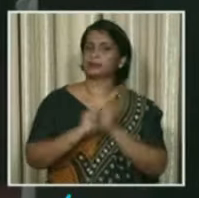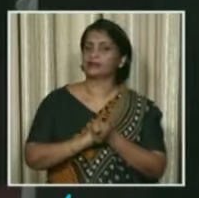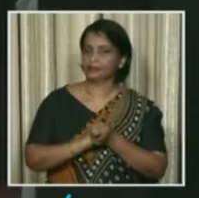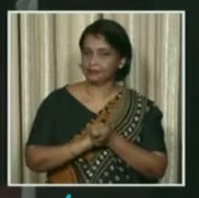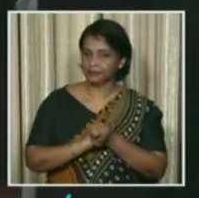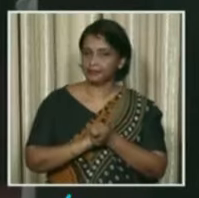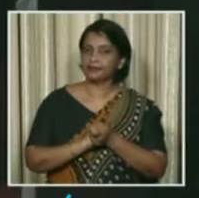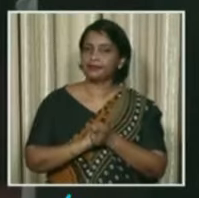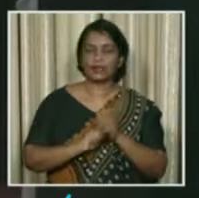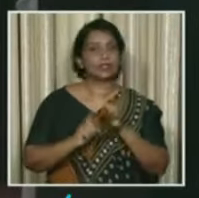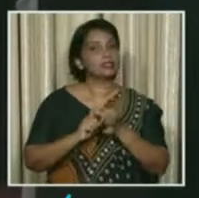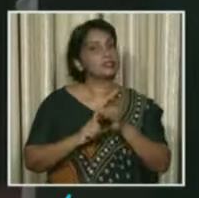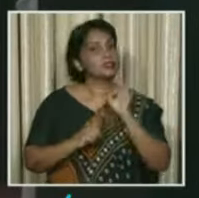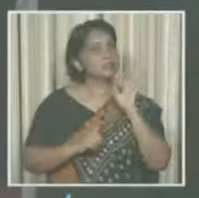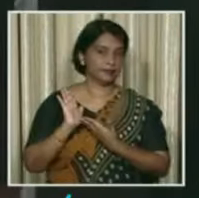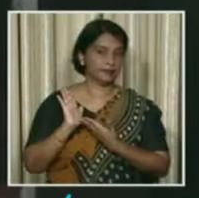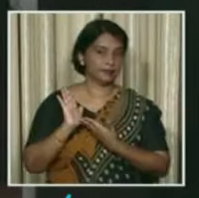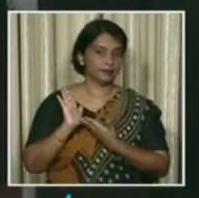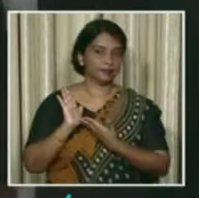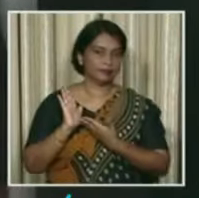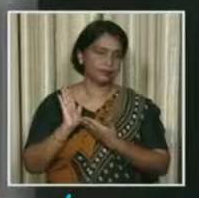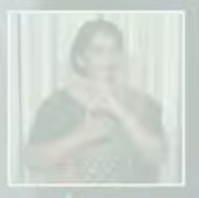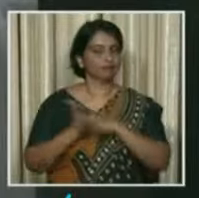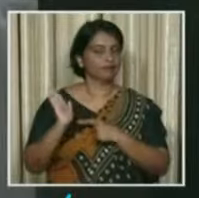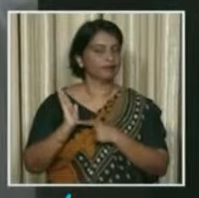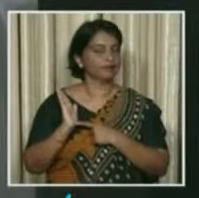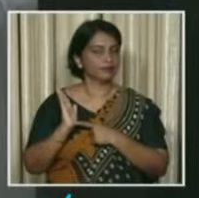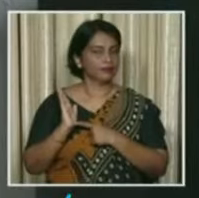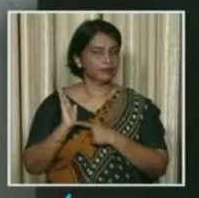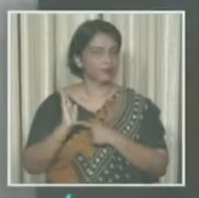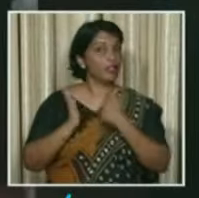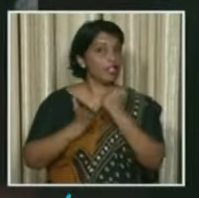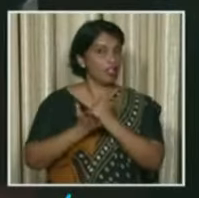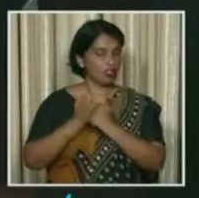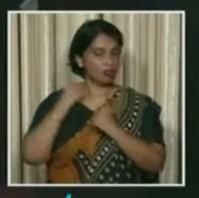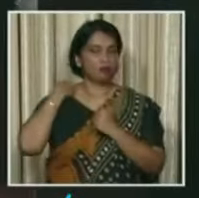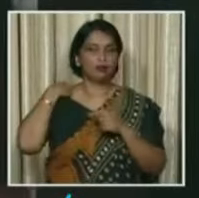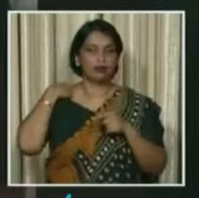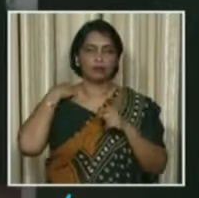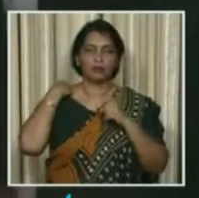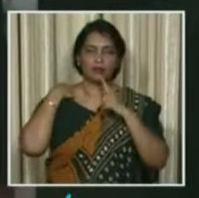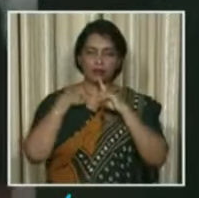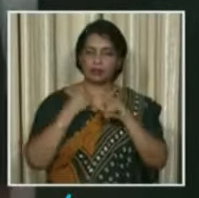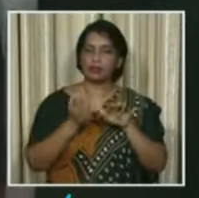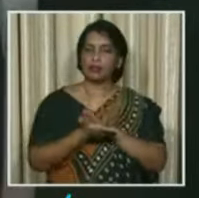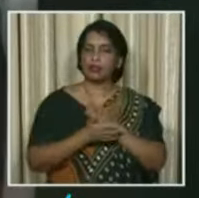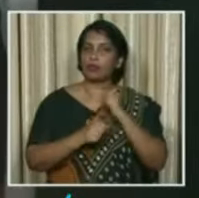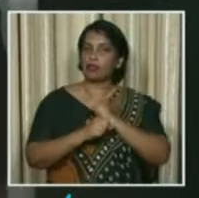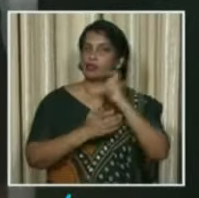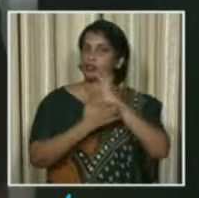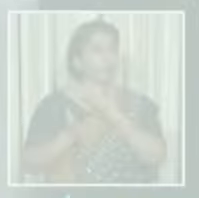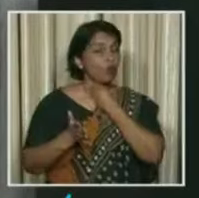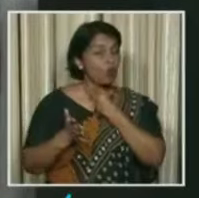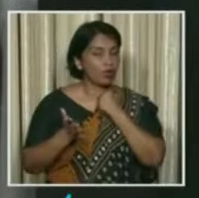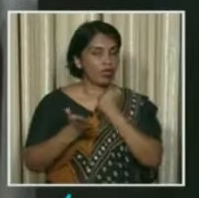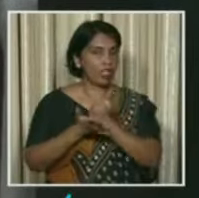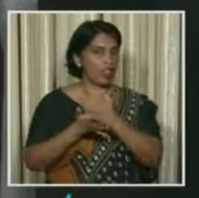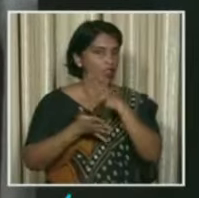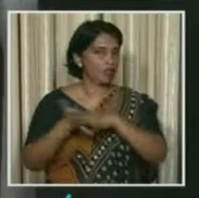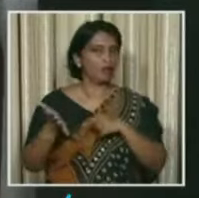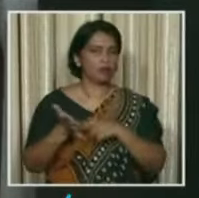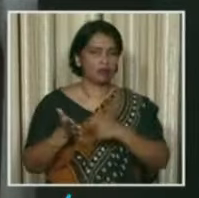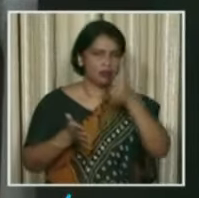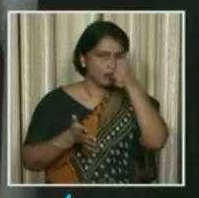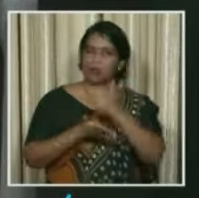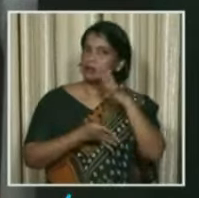කළා ජනාධිපතිවරයාට යවපු ලියුම මෙන්න මේ ලියුම පැහැදිලිවම ආණ්ඩු ක්‍රම ව්‍යවස්ථාව උල්ලංඝනය කරලා තිබෙනවා මේ